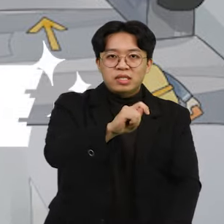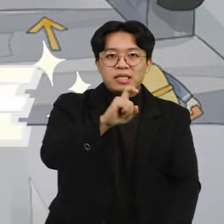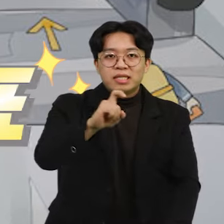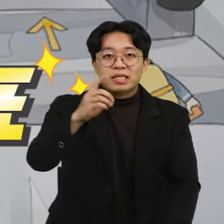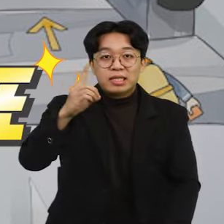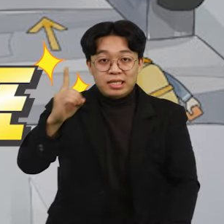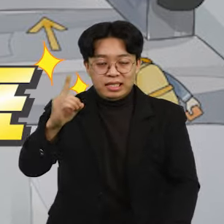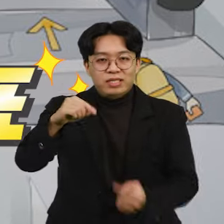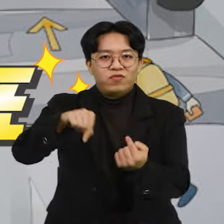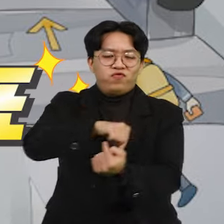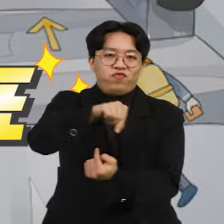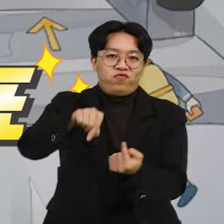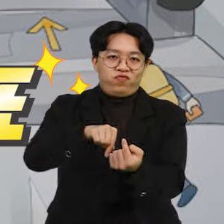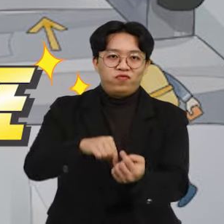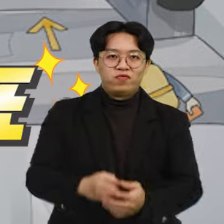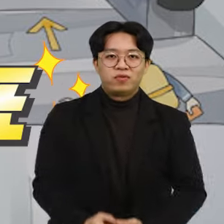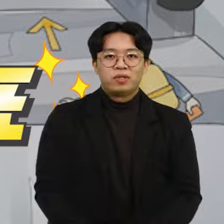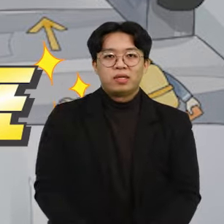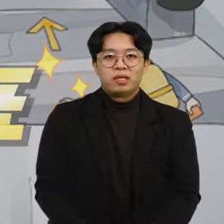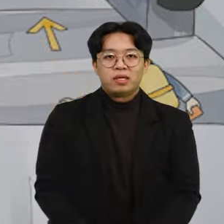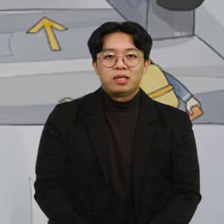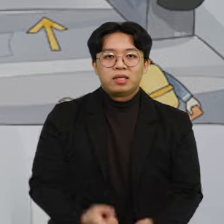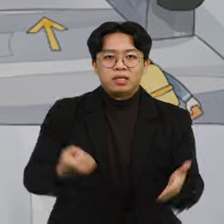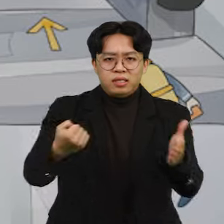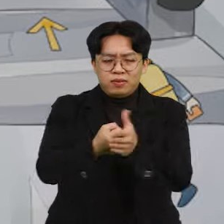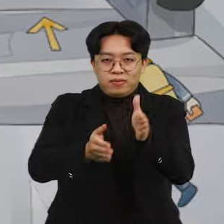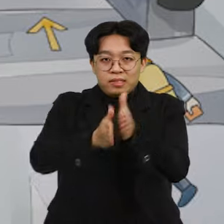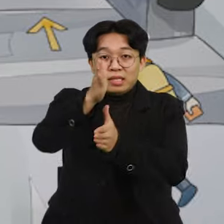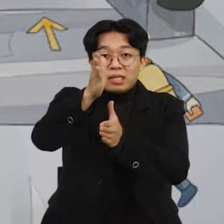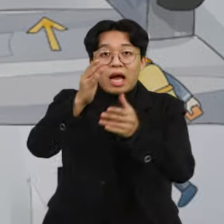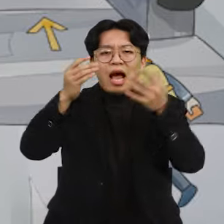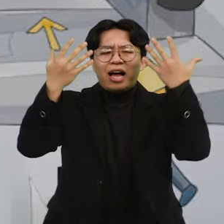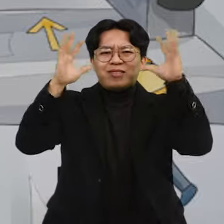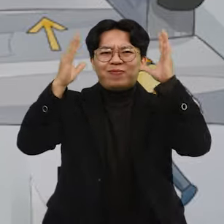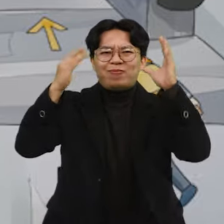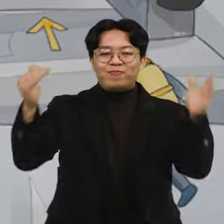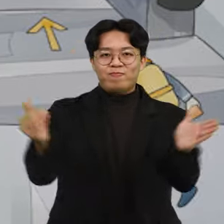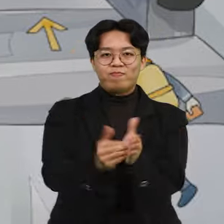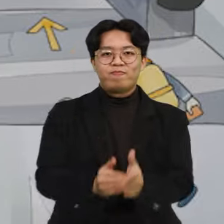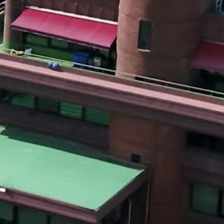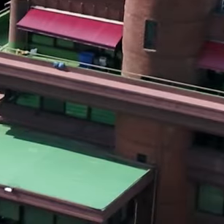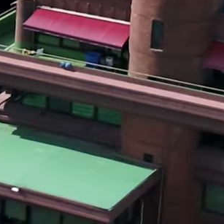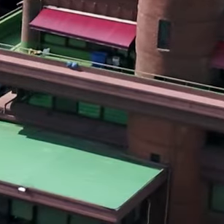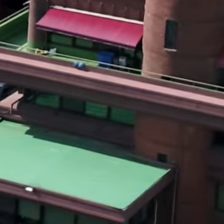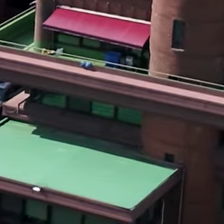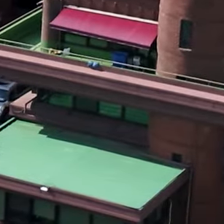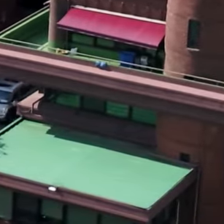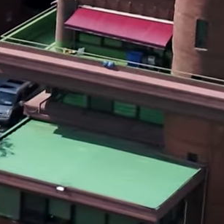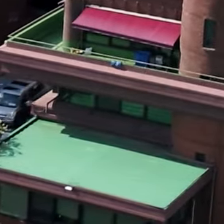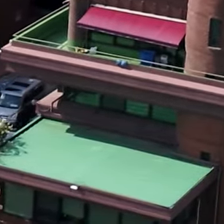노선에 광명 시흥역 설치를 발표했는데요. 이에 대해 광명 씨가 환영의 목소리를 냈습니다.